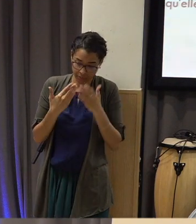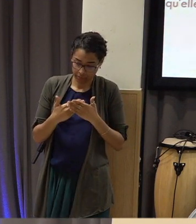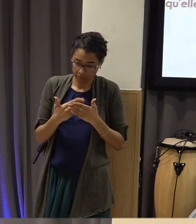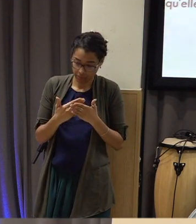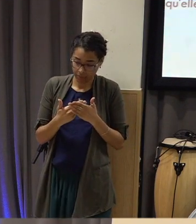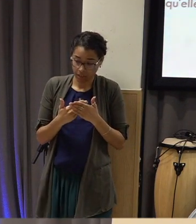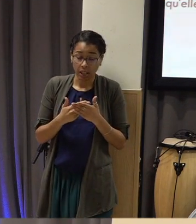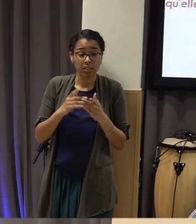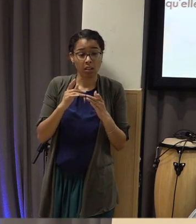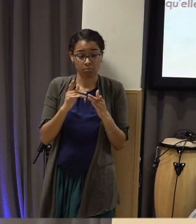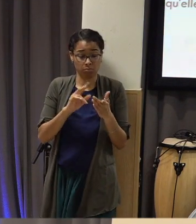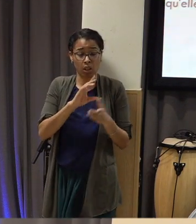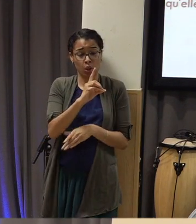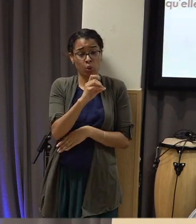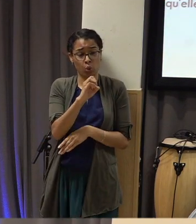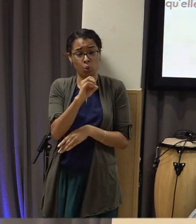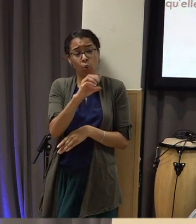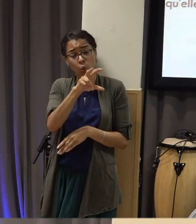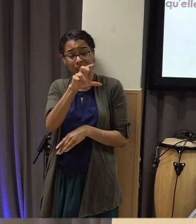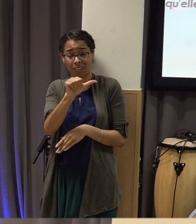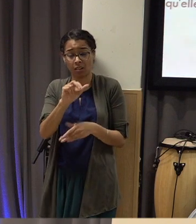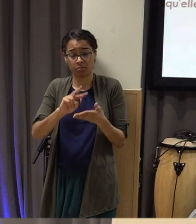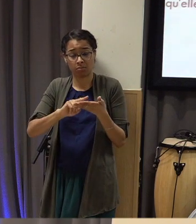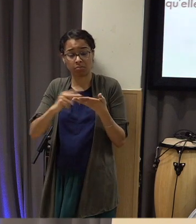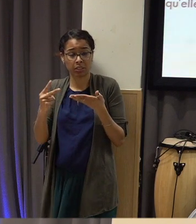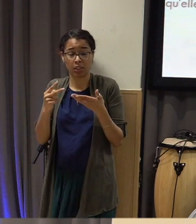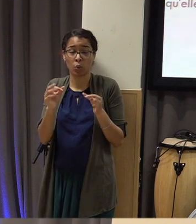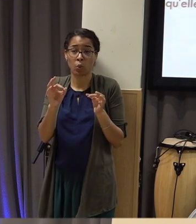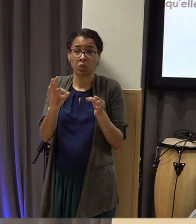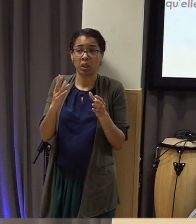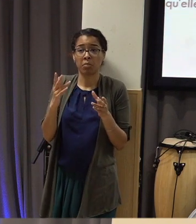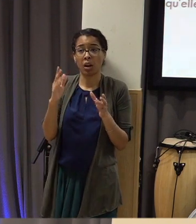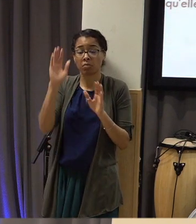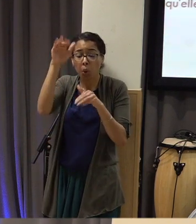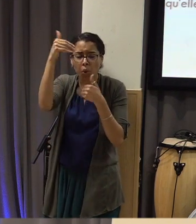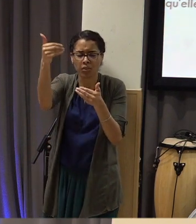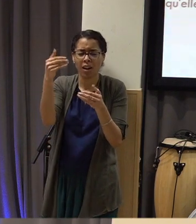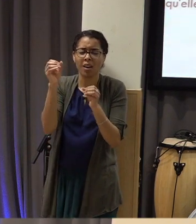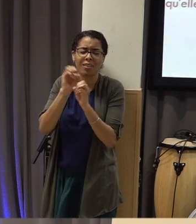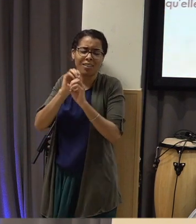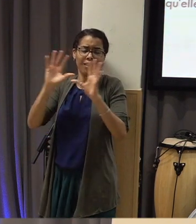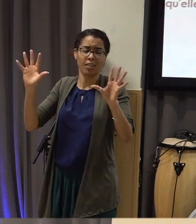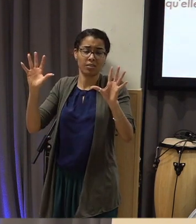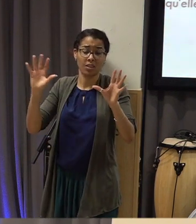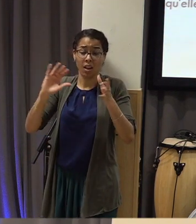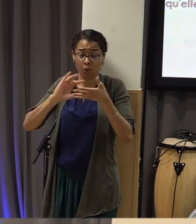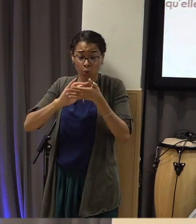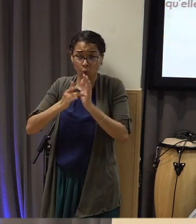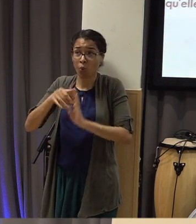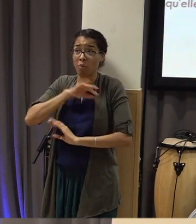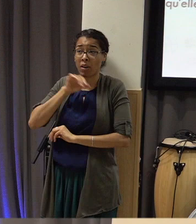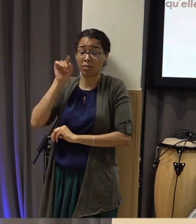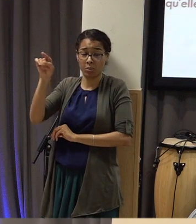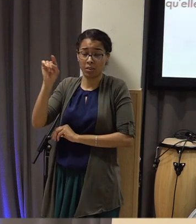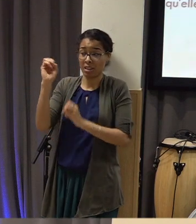par honneur, par éclat. C'est de lui, par lui, et pour lui que sont toutes choses, à lui la